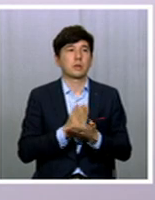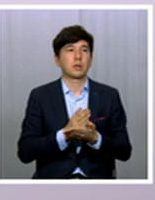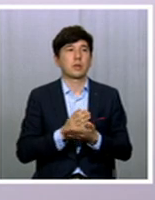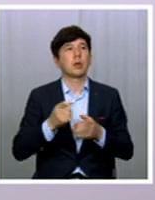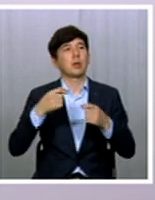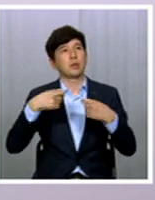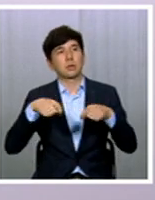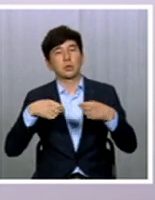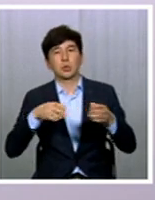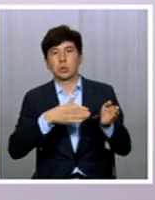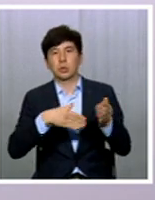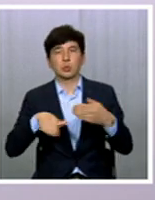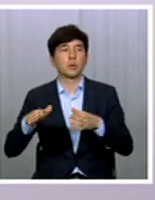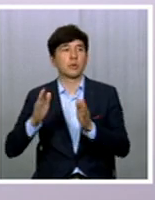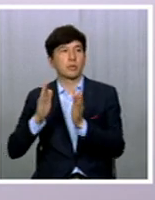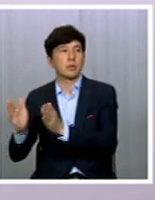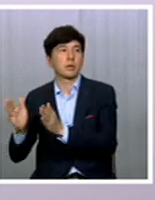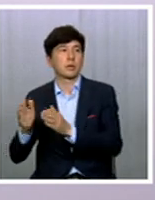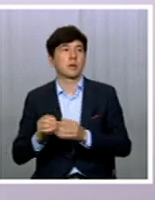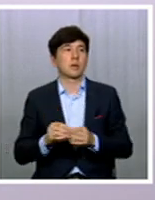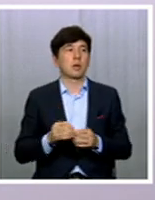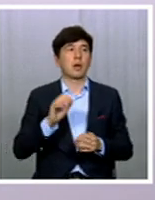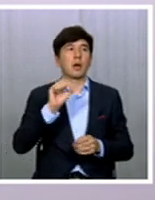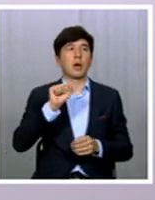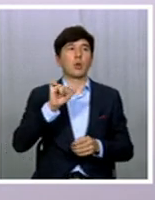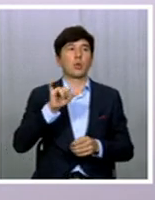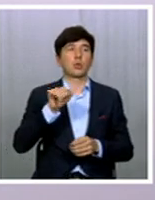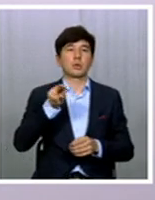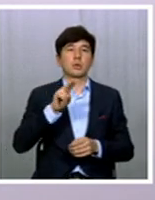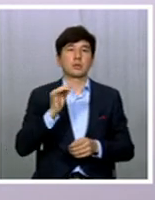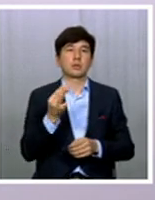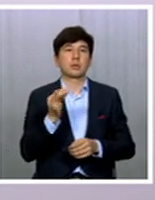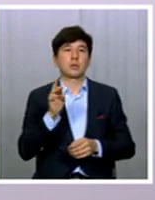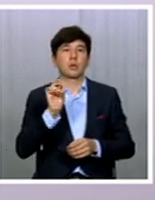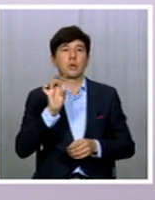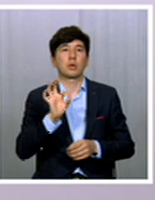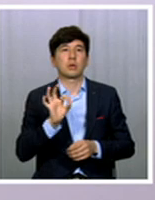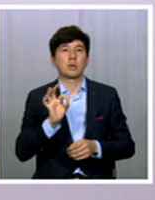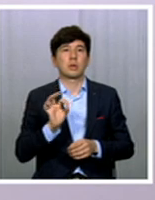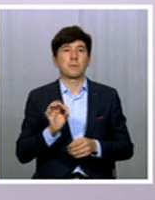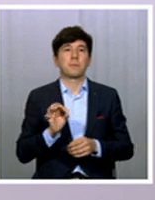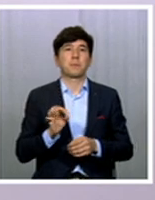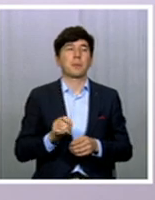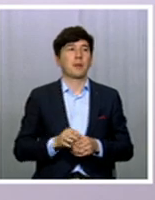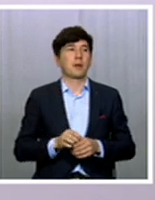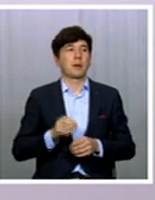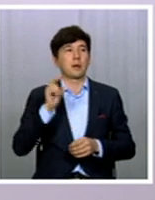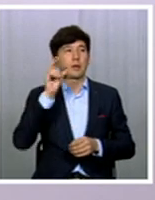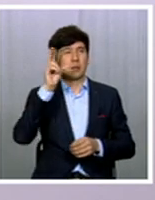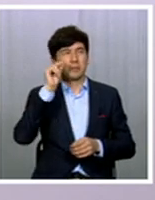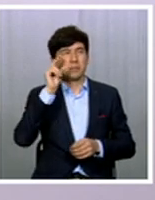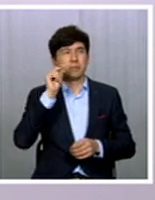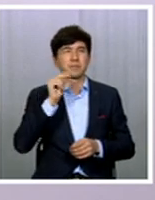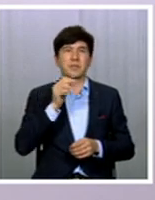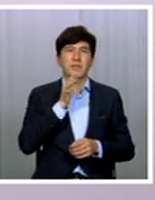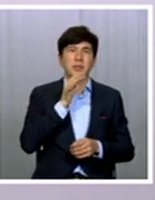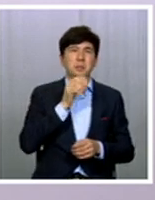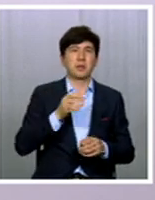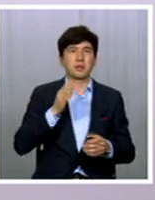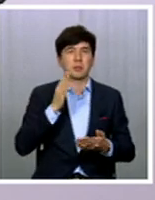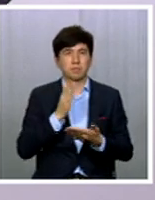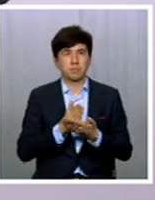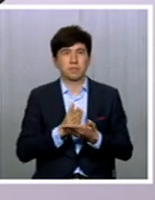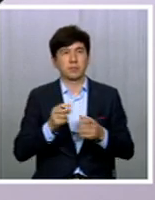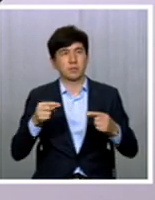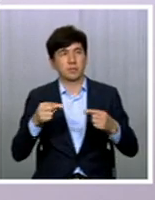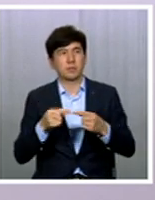түрі аукцион деп аталады. Яғни аукциондар алдын ала белгіленген уақыт және арнайы тағайындалған орында жүзеге асырылады. Ол